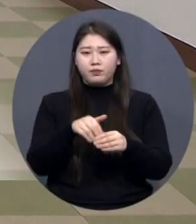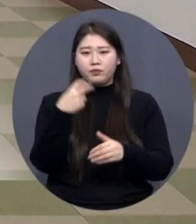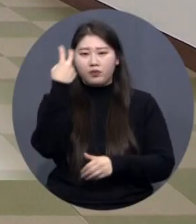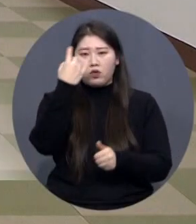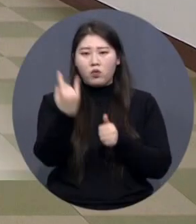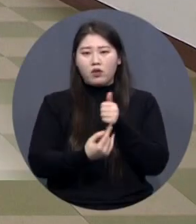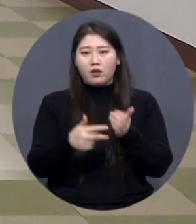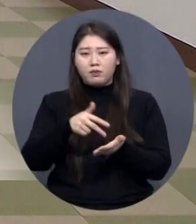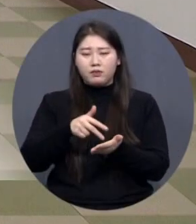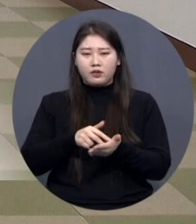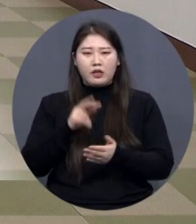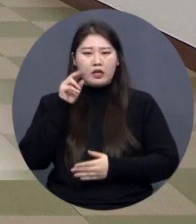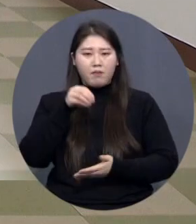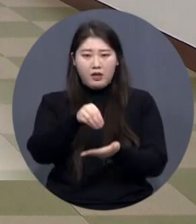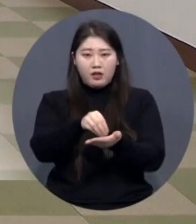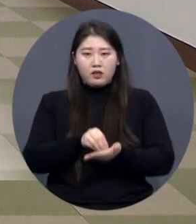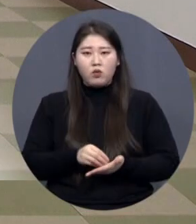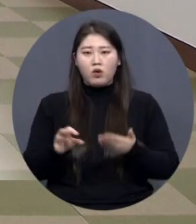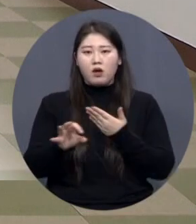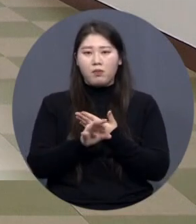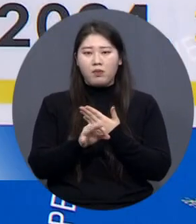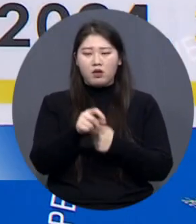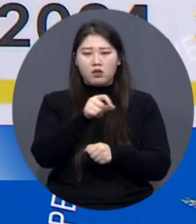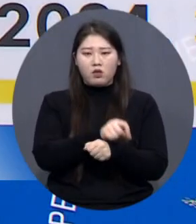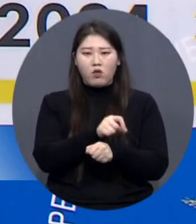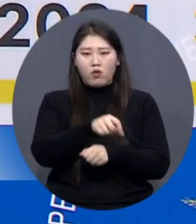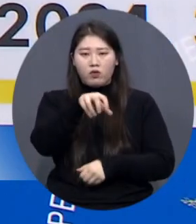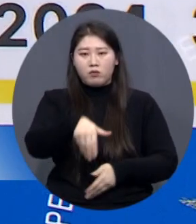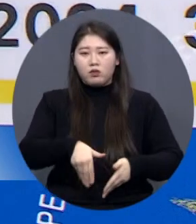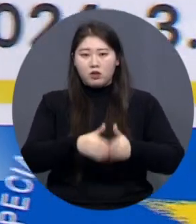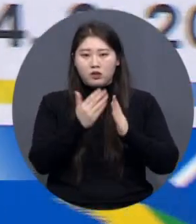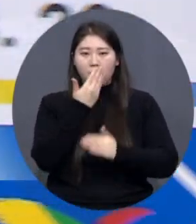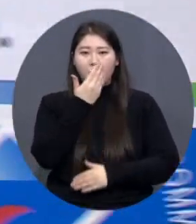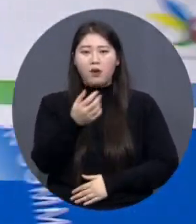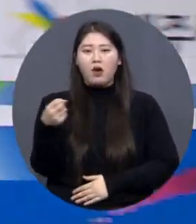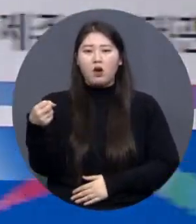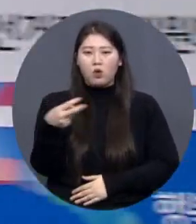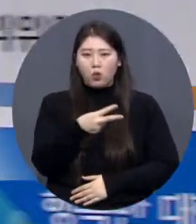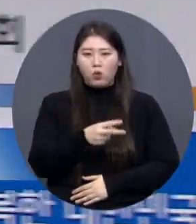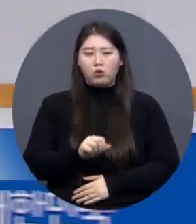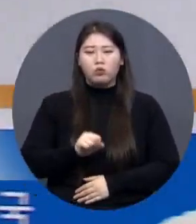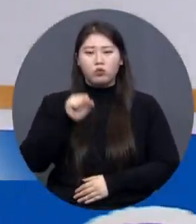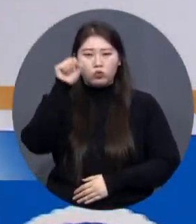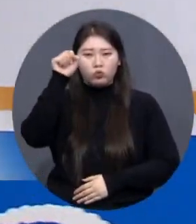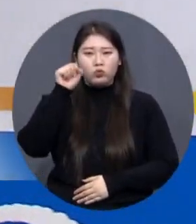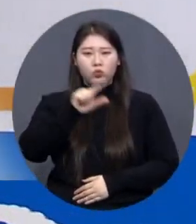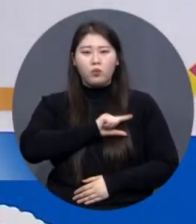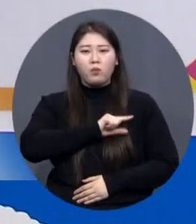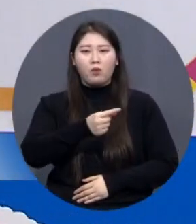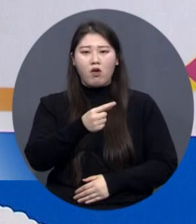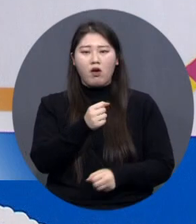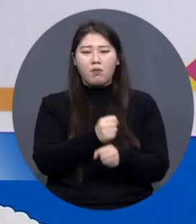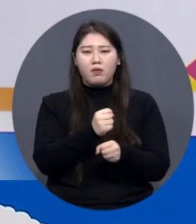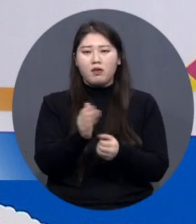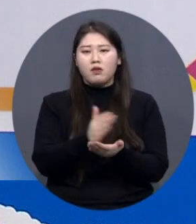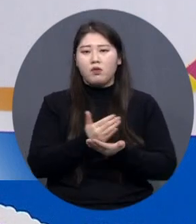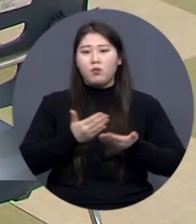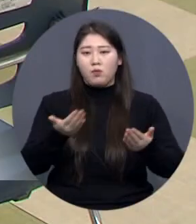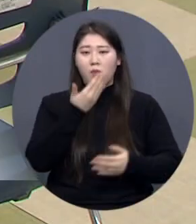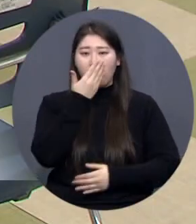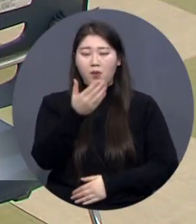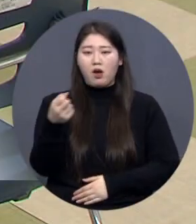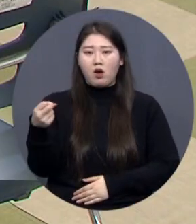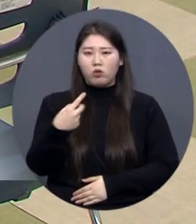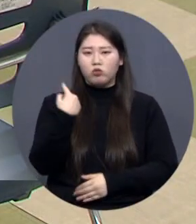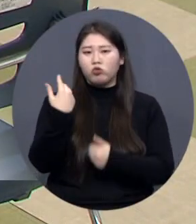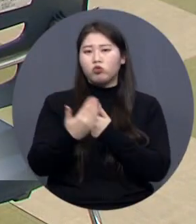따르면 예비 후보로 등록하면 선거 사무소를 설치할 수 있고 선거 운동용 명암의 제작과 배포가 가능하며